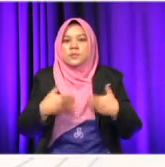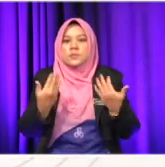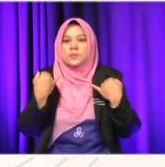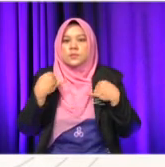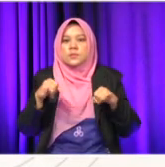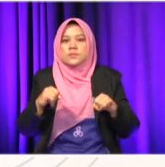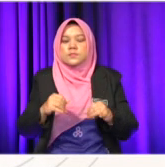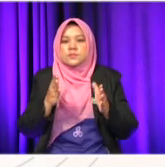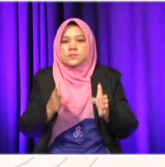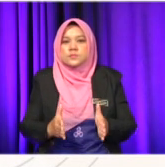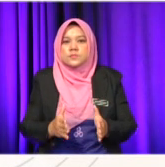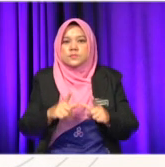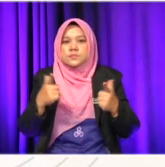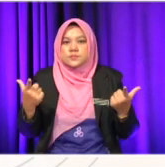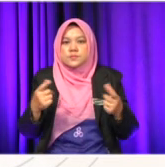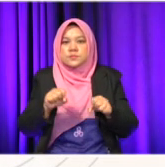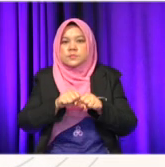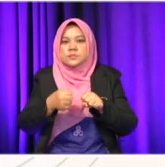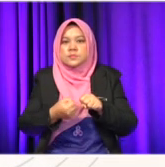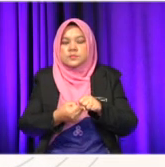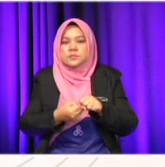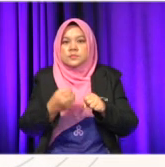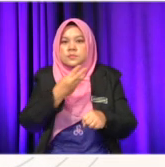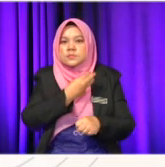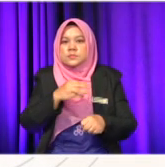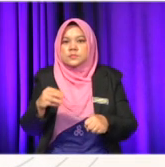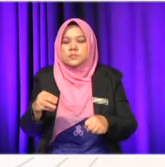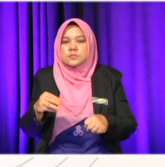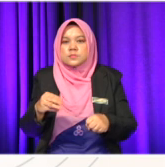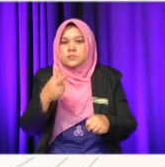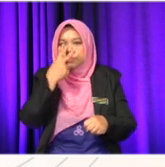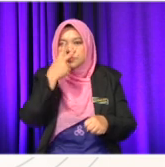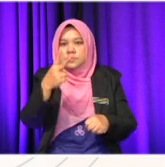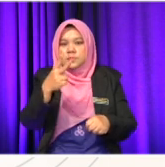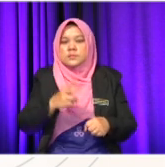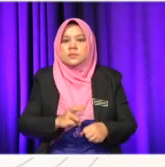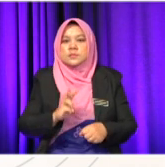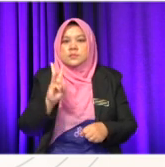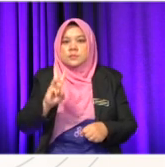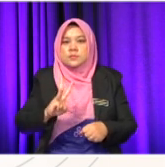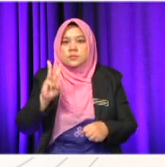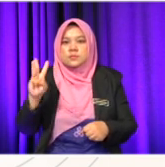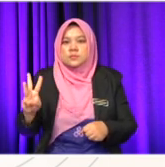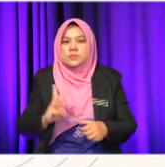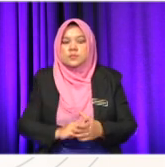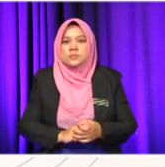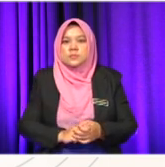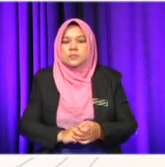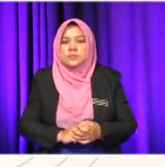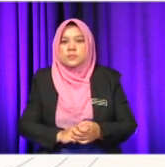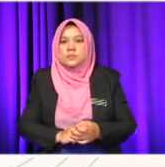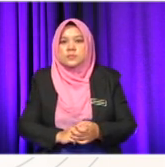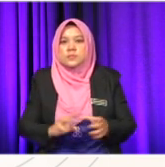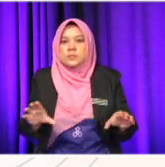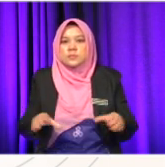kepada orang lain supaya mereka pun melayani itu punya nama web Oke kita